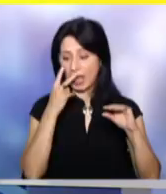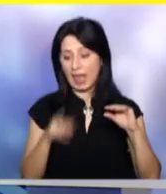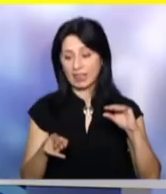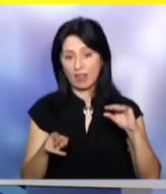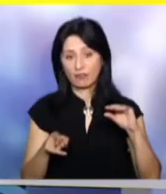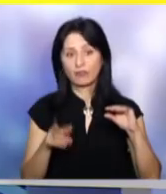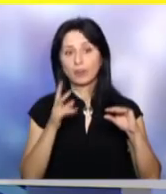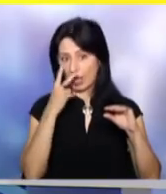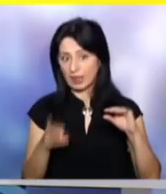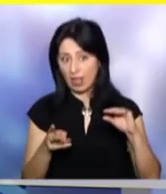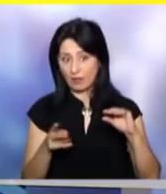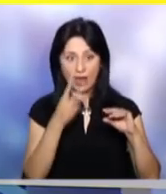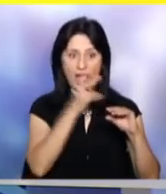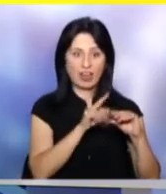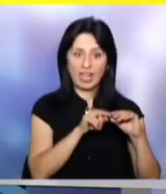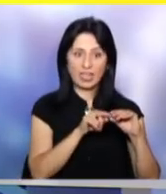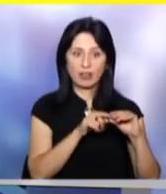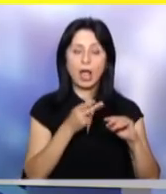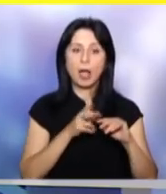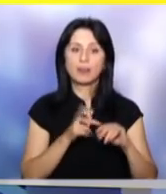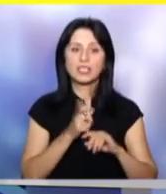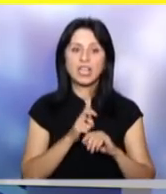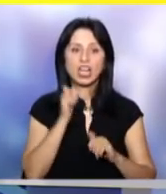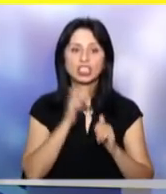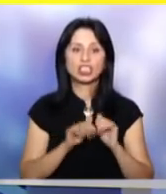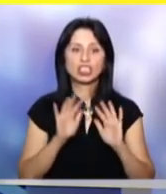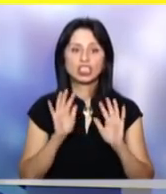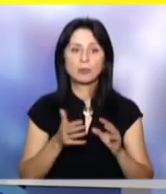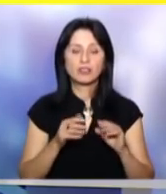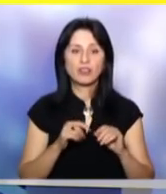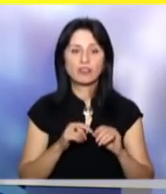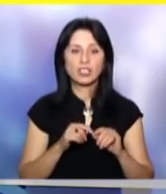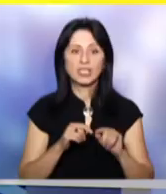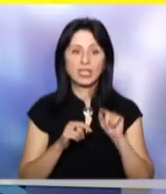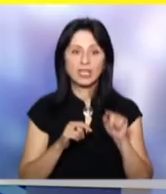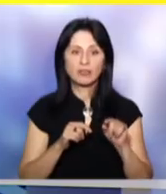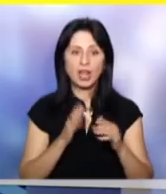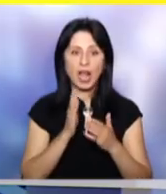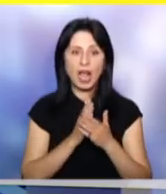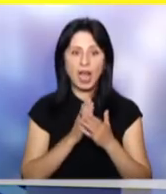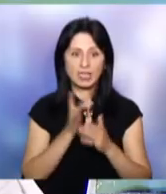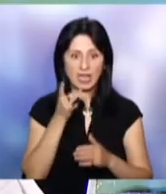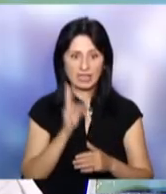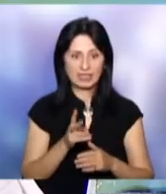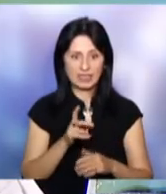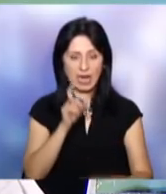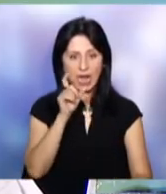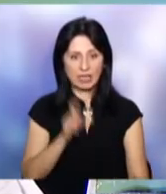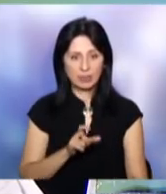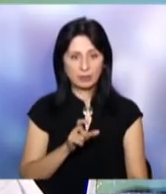რომლებსაც ხედავენ. ამიტომ ძალიან ხშირ შემთხვევაში იქ სადაც არის ასეთი რისკები,